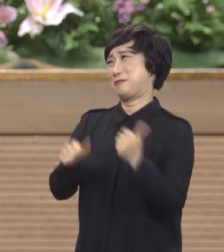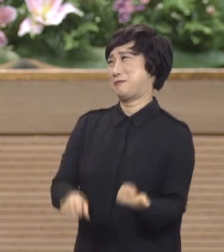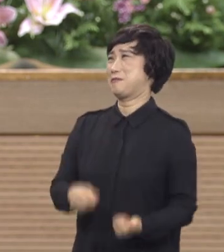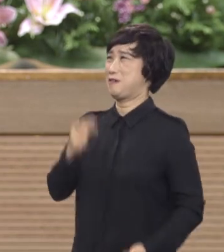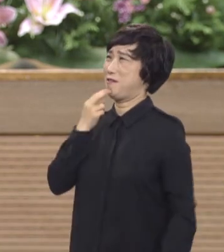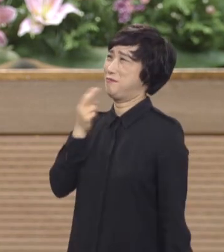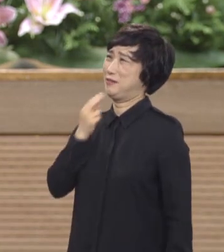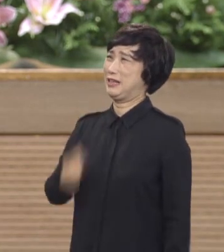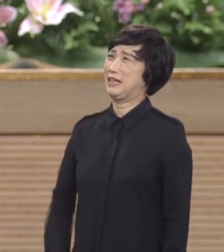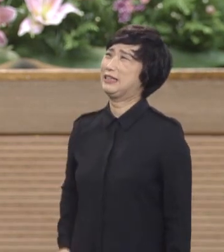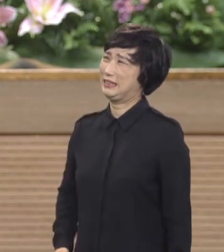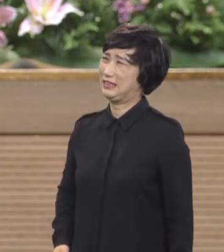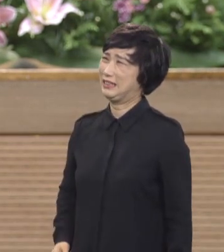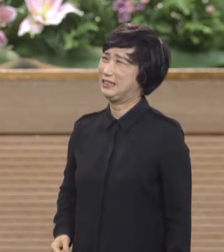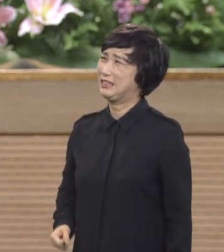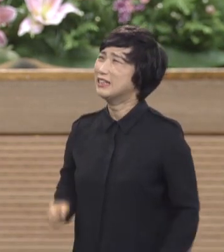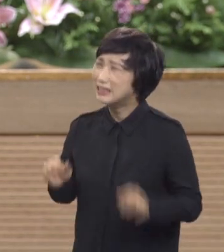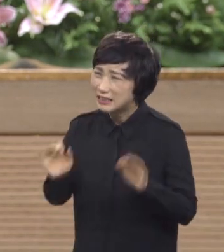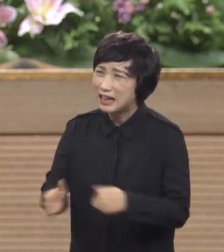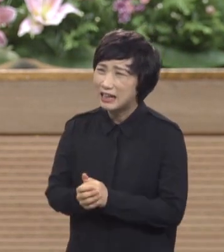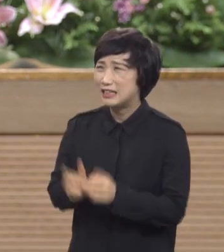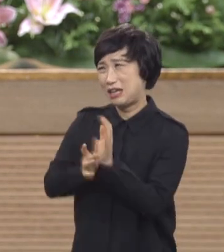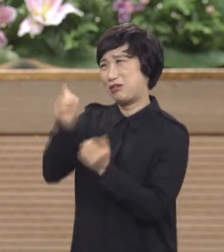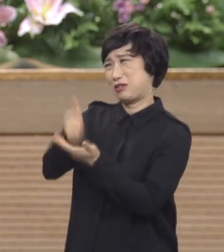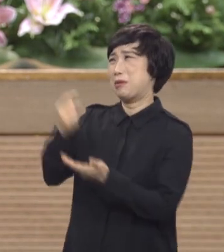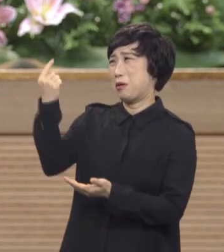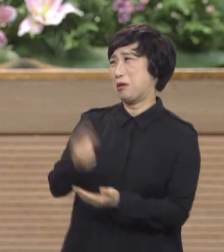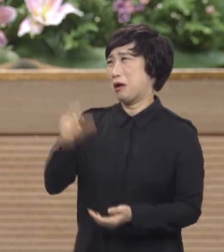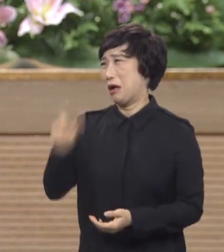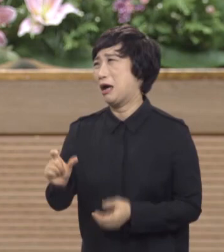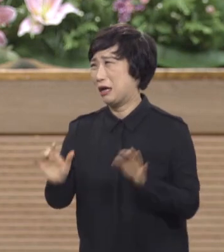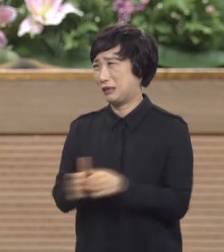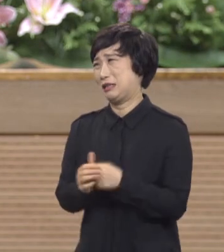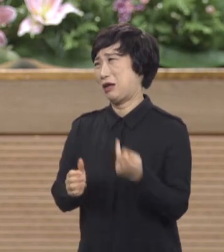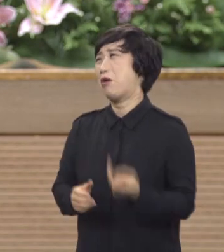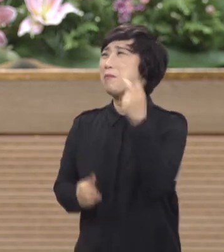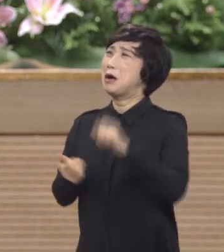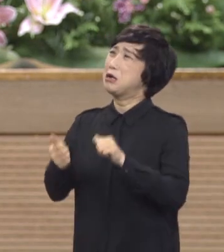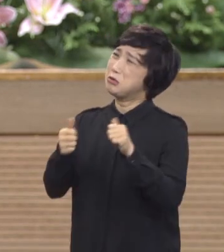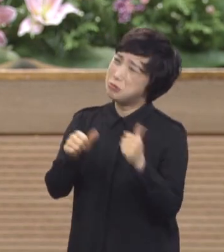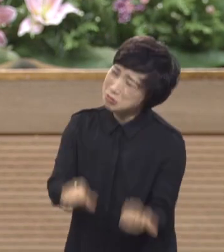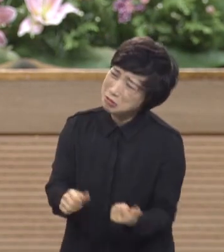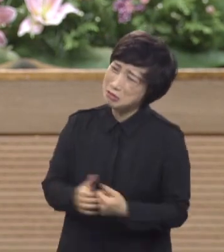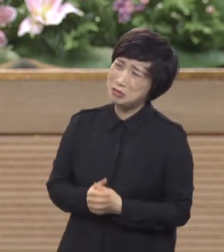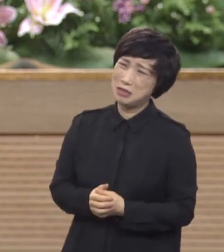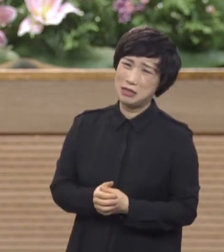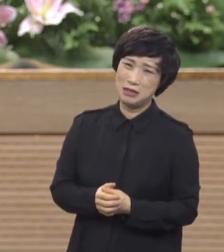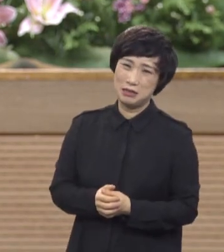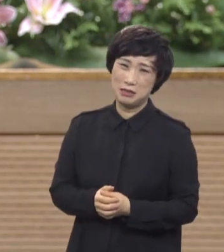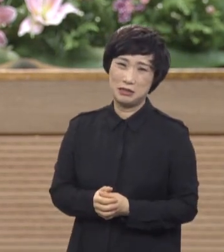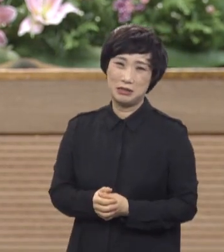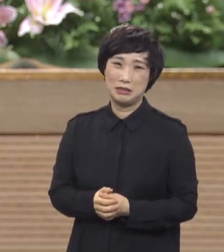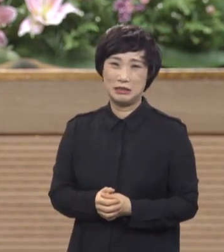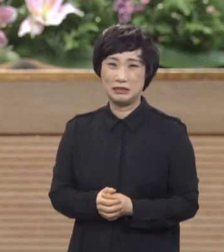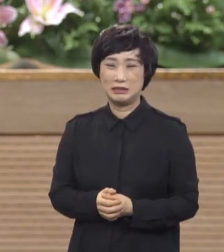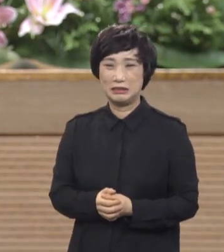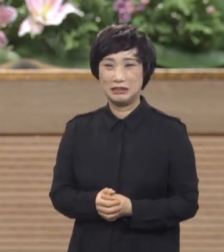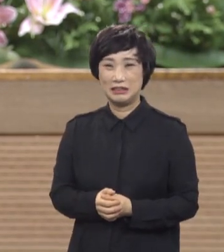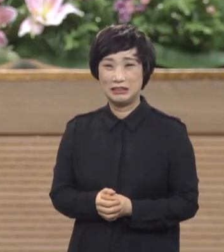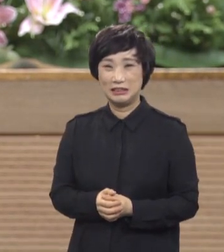안 죽었을 텐데 예수님이 안 계셔서 죽었시오 충청도 말이에요